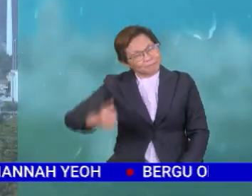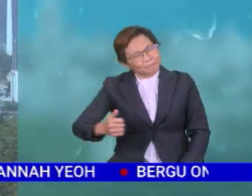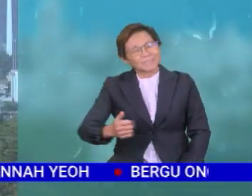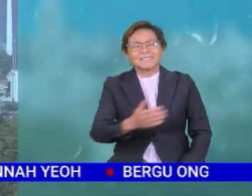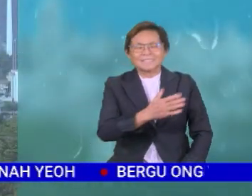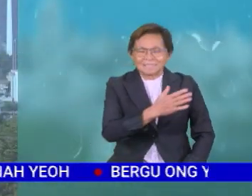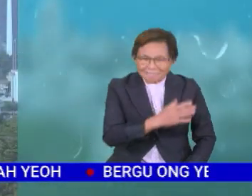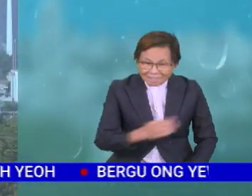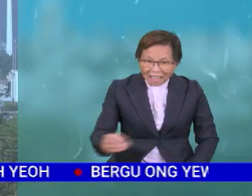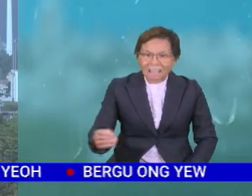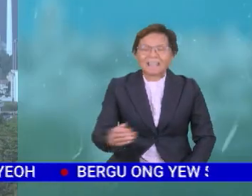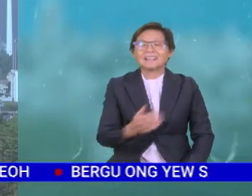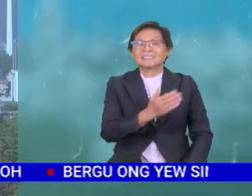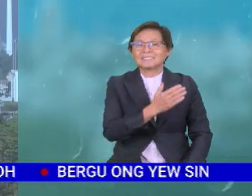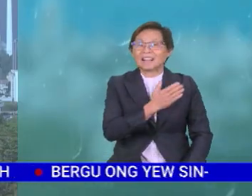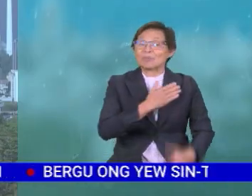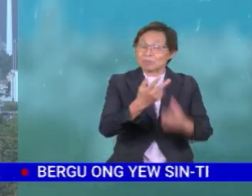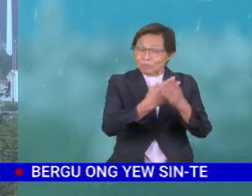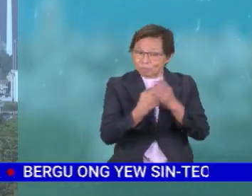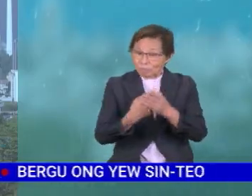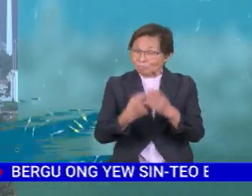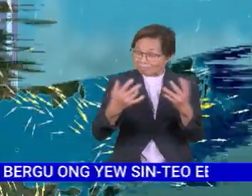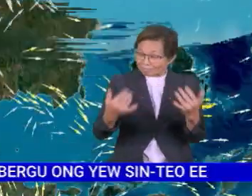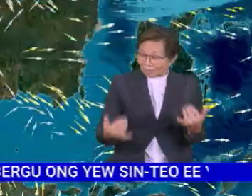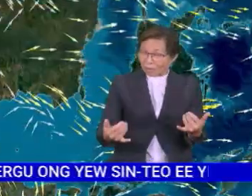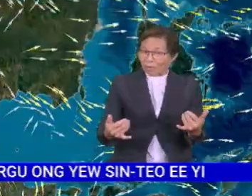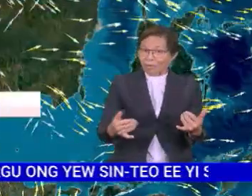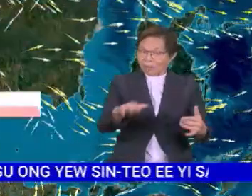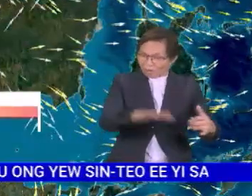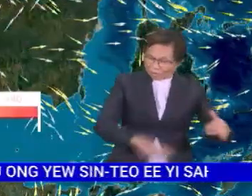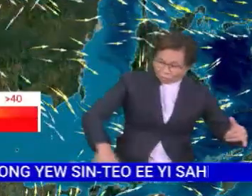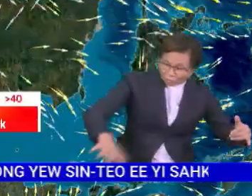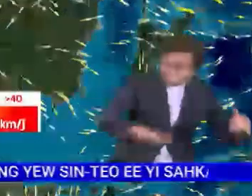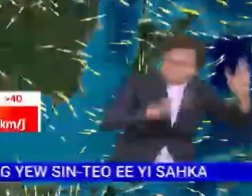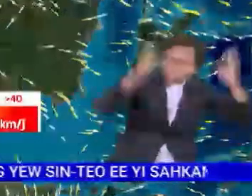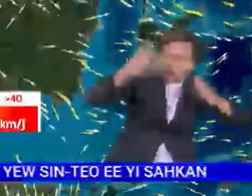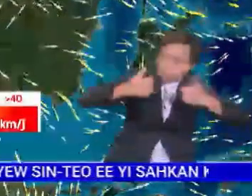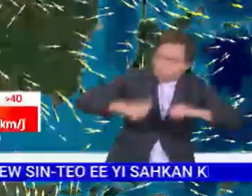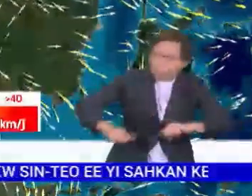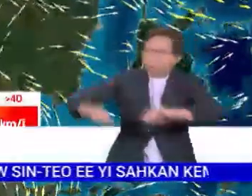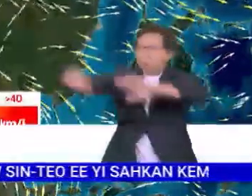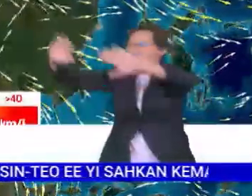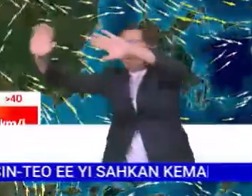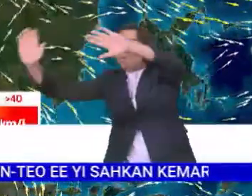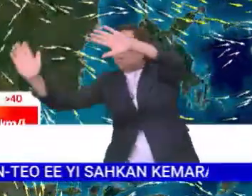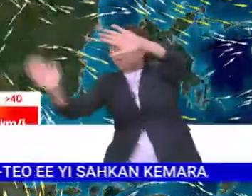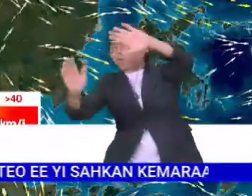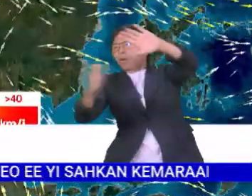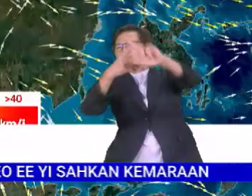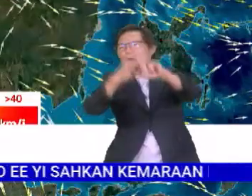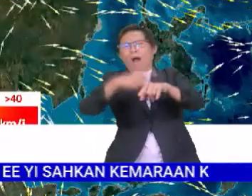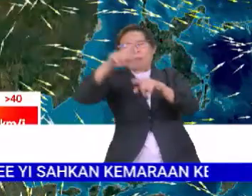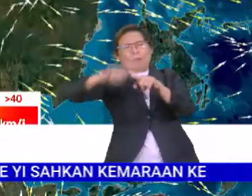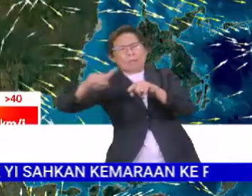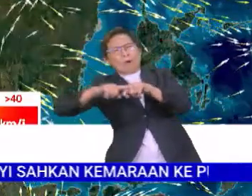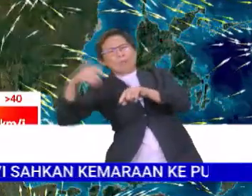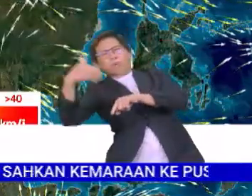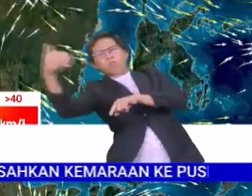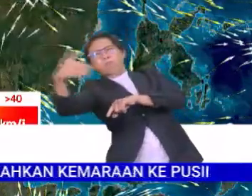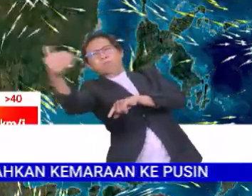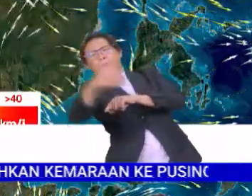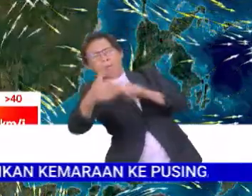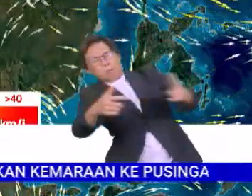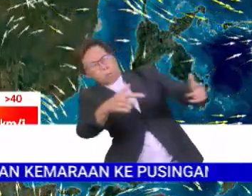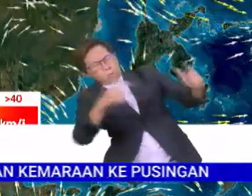Assalamualaikum dan salam perpaduan. Baiklah, pada ketika ini, rantau negara masih lagi menerima pengaruh angin daripada pelbagai hala